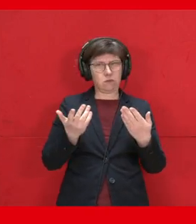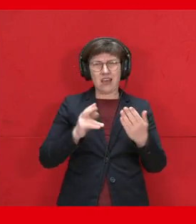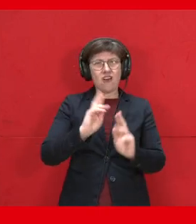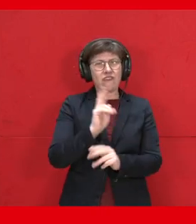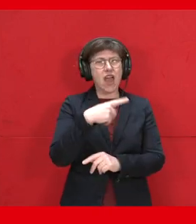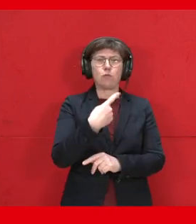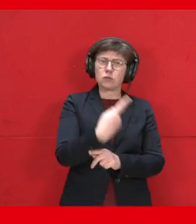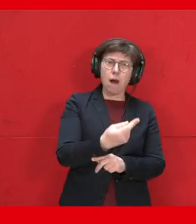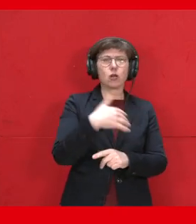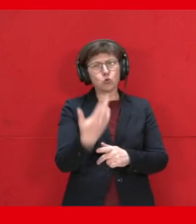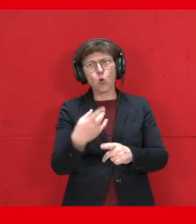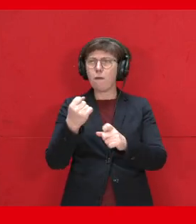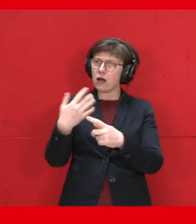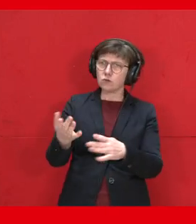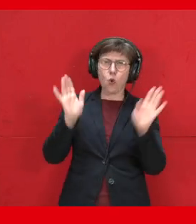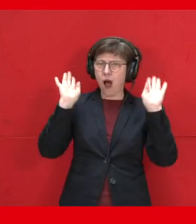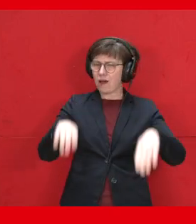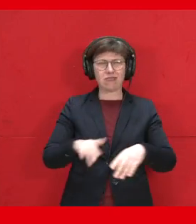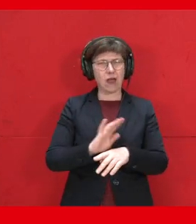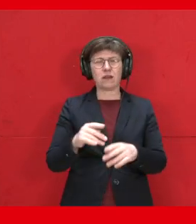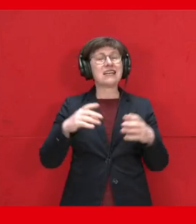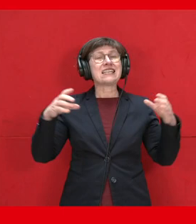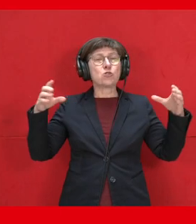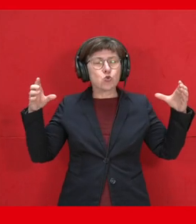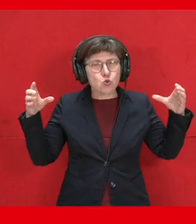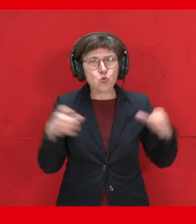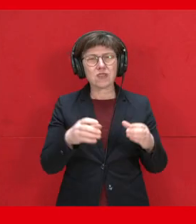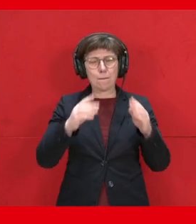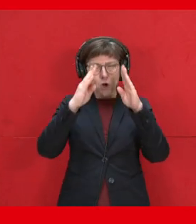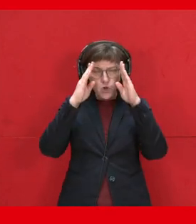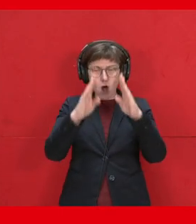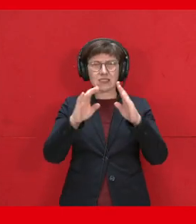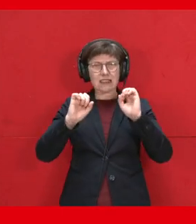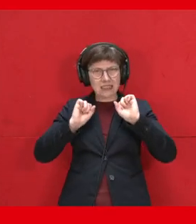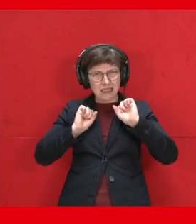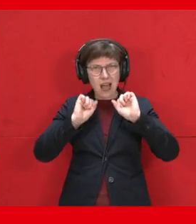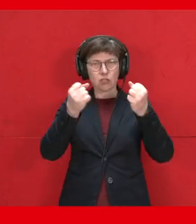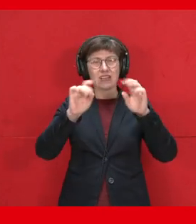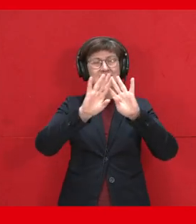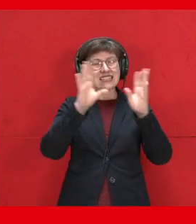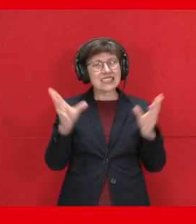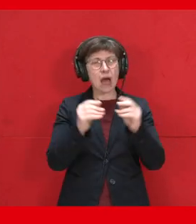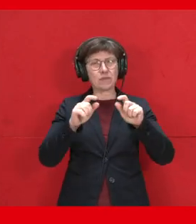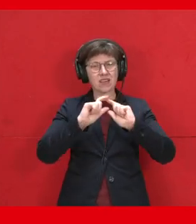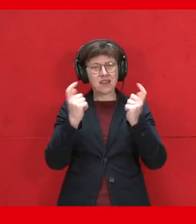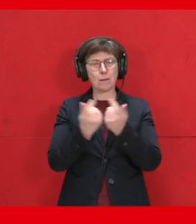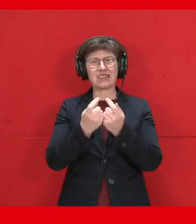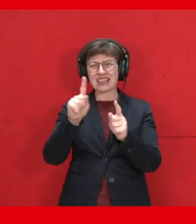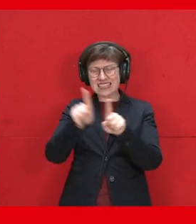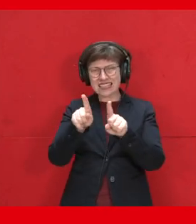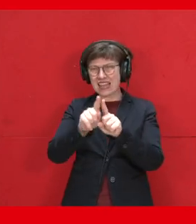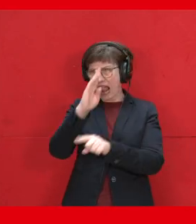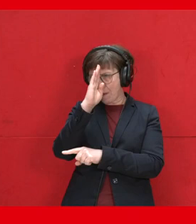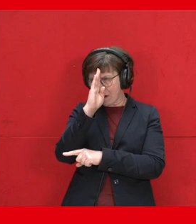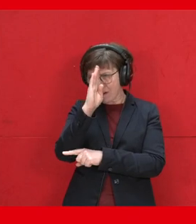irgendwer irgendwas macht, sondern dass es eine konzentrierte, gemeinsame Anstrengung gibt, bei der das ganze Kabinett in die gleiche Richtung marschiert und der